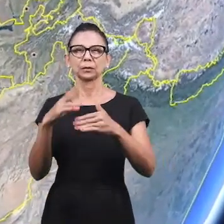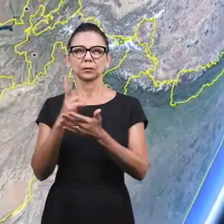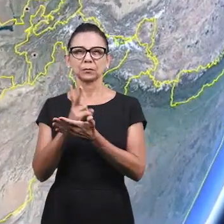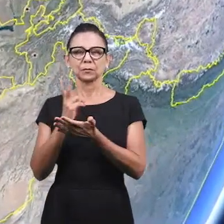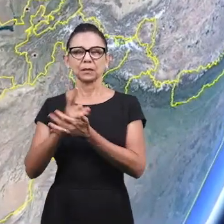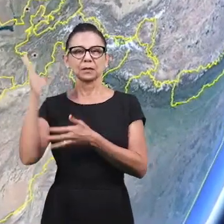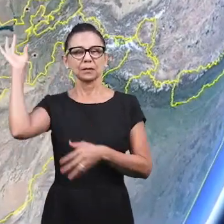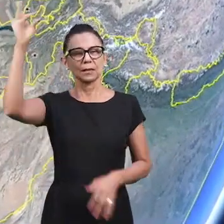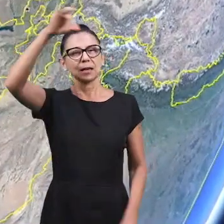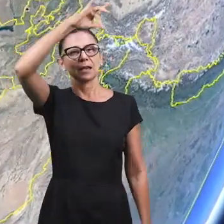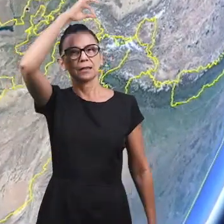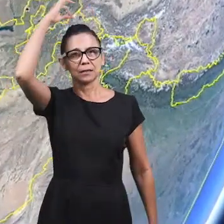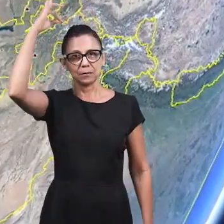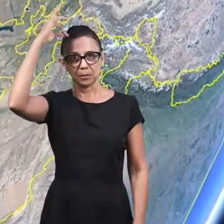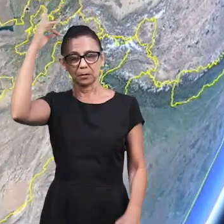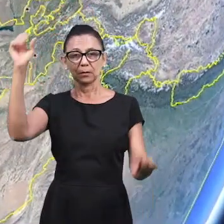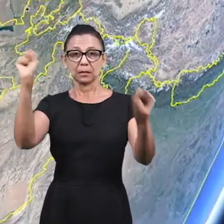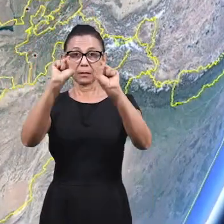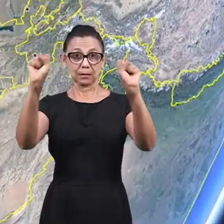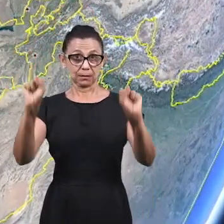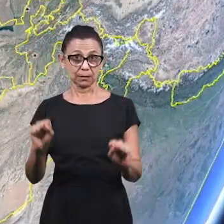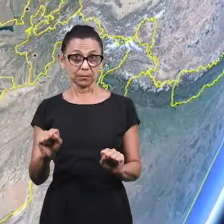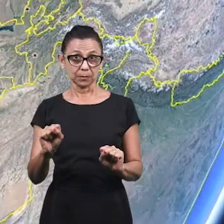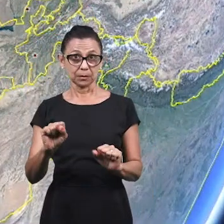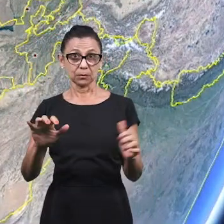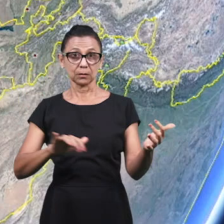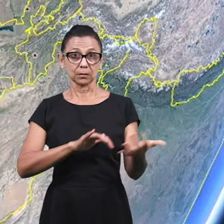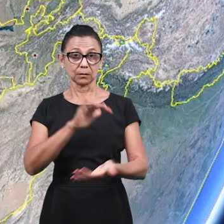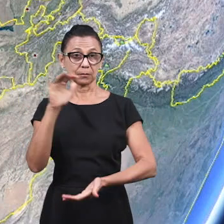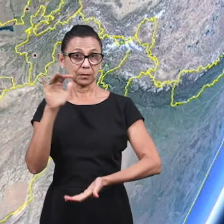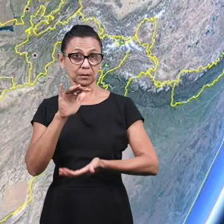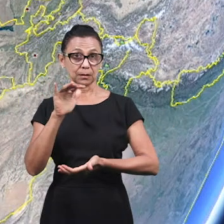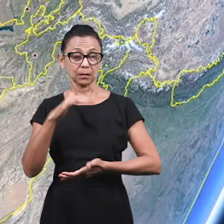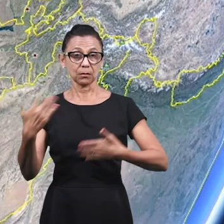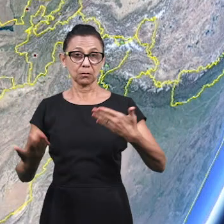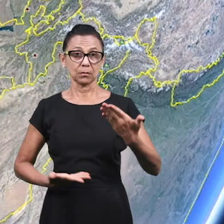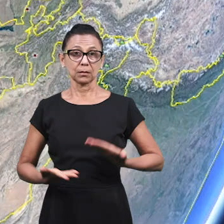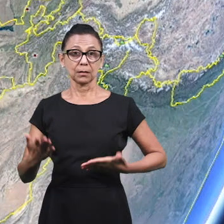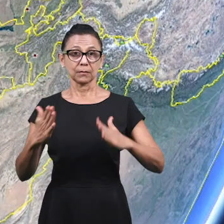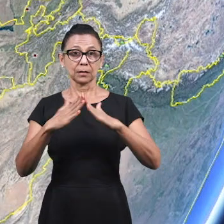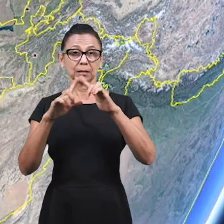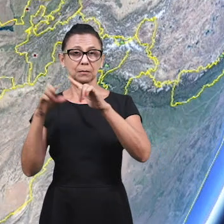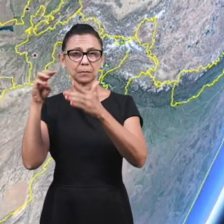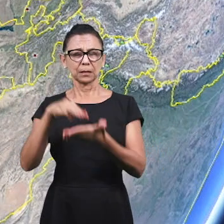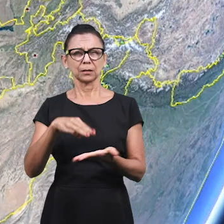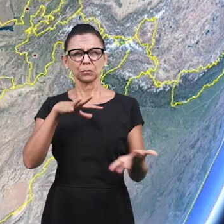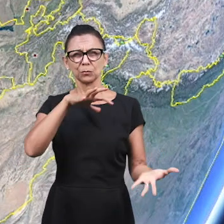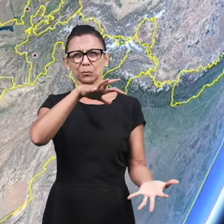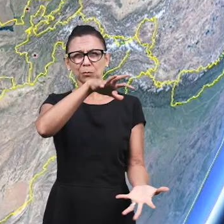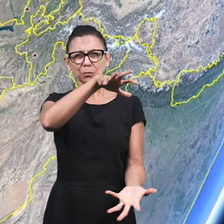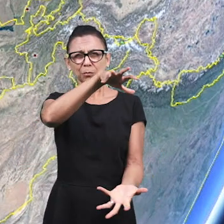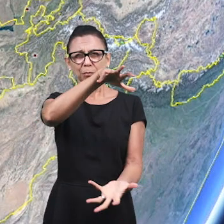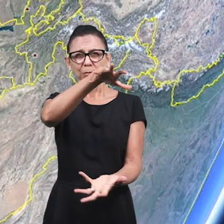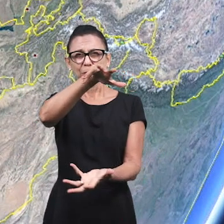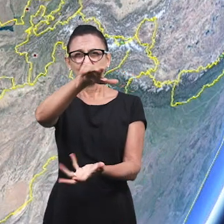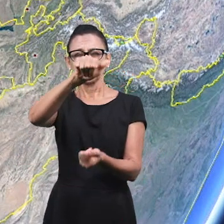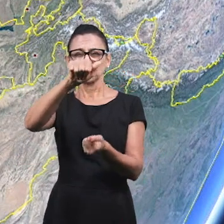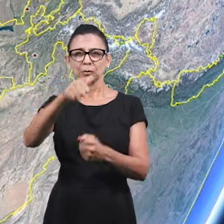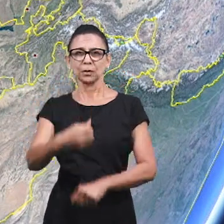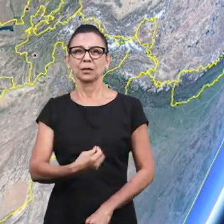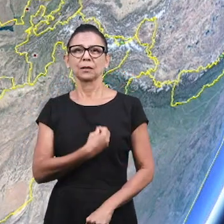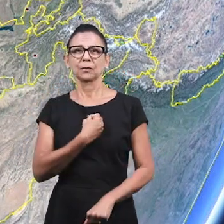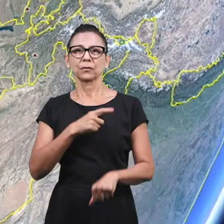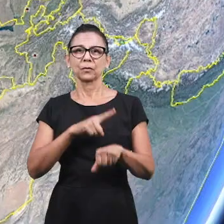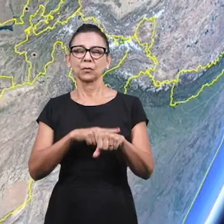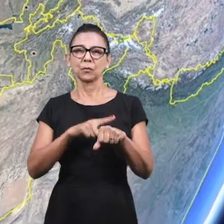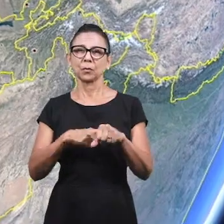un même esprit. À travers le système de transmission, les membres de l'Église chrétienne Maranatha de toute la planète vivent